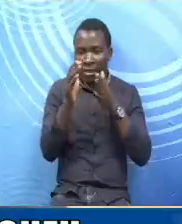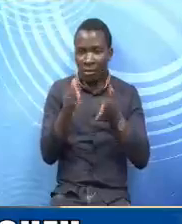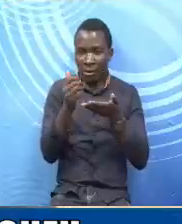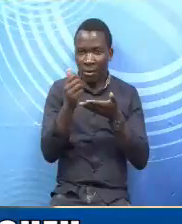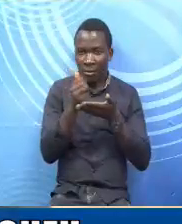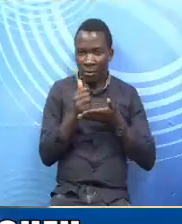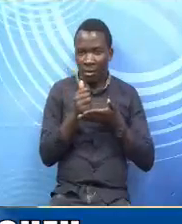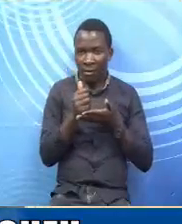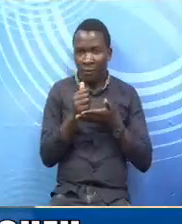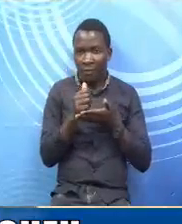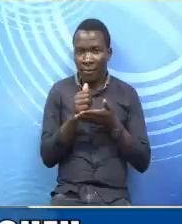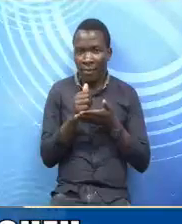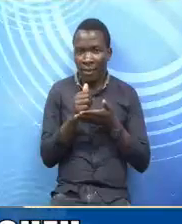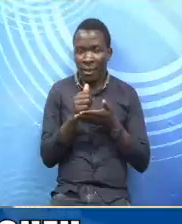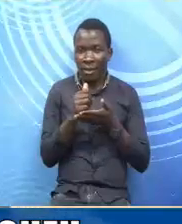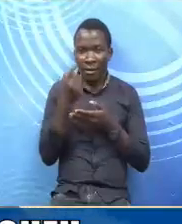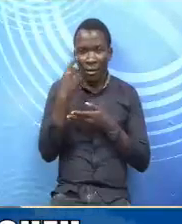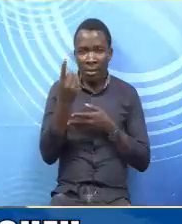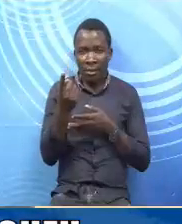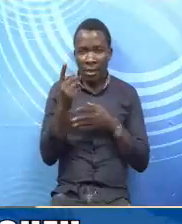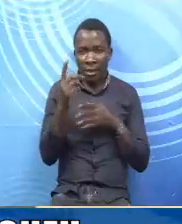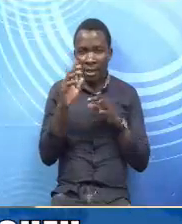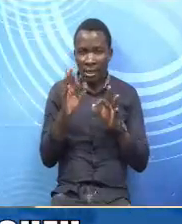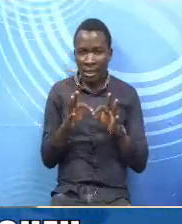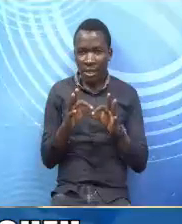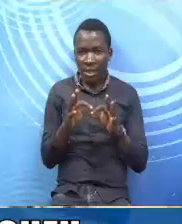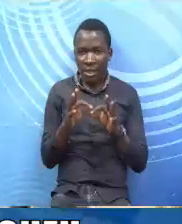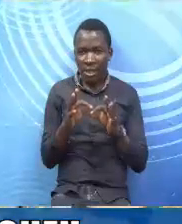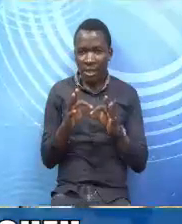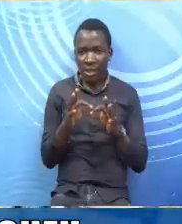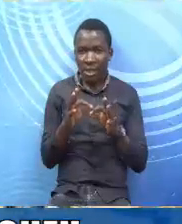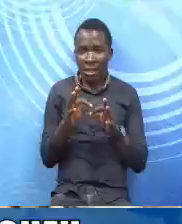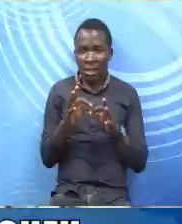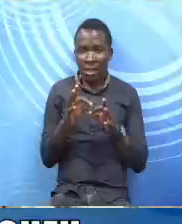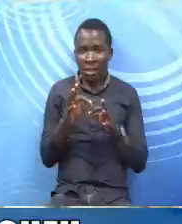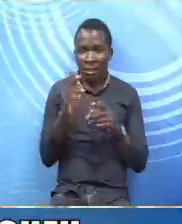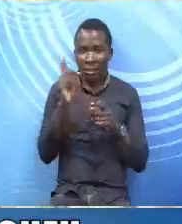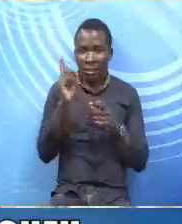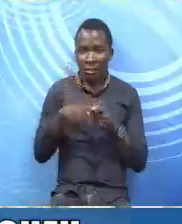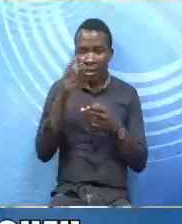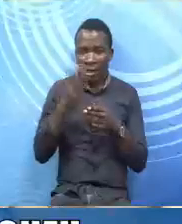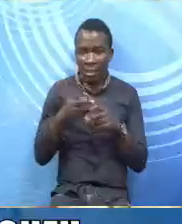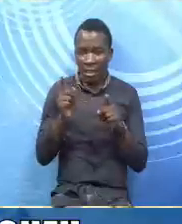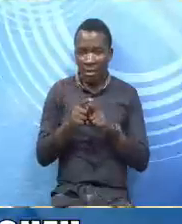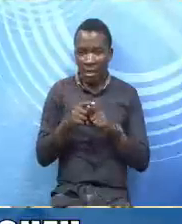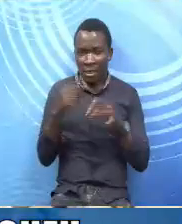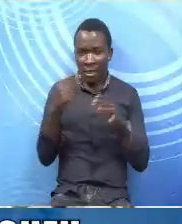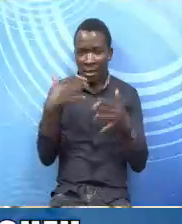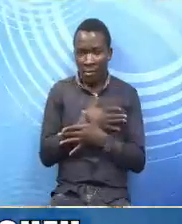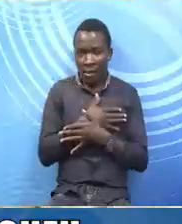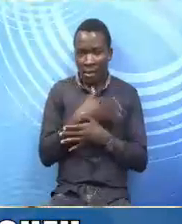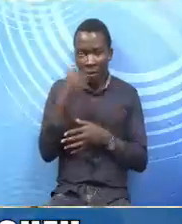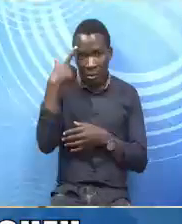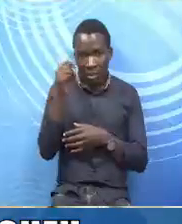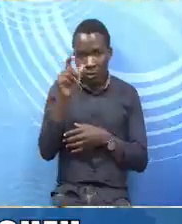urebye ni ibintu n'ikintu cyo kwica sine kumva ngo ni wowe watera gusa nanjye byantunguye twari tuzi ko umuntu